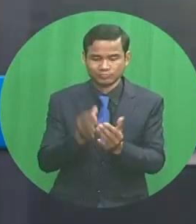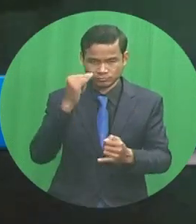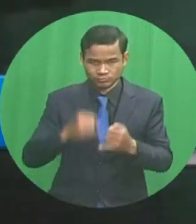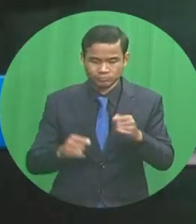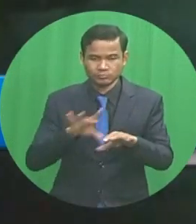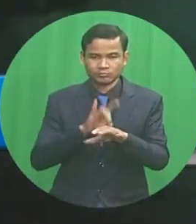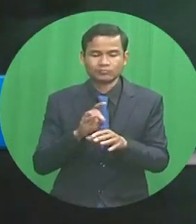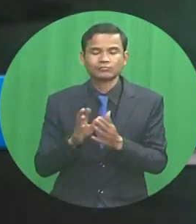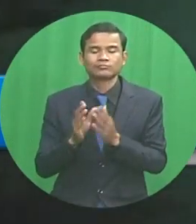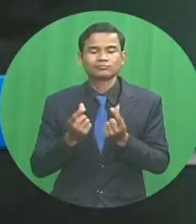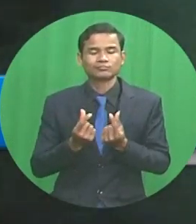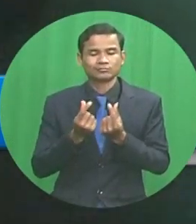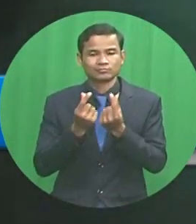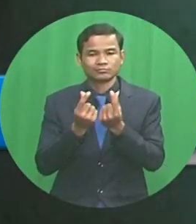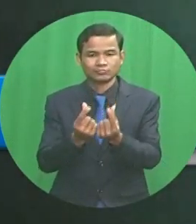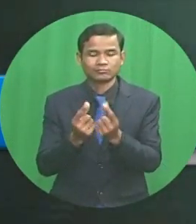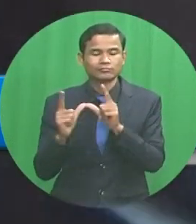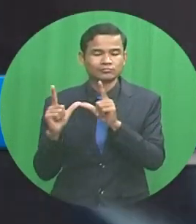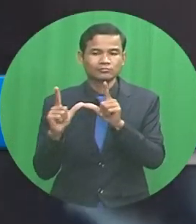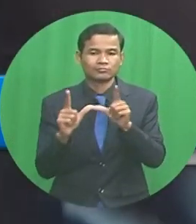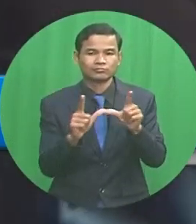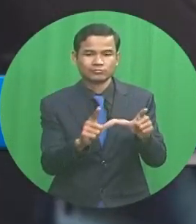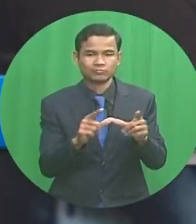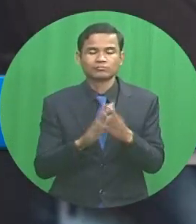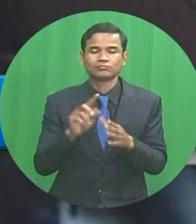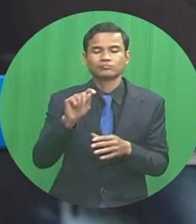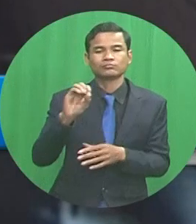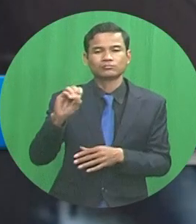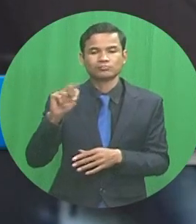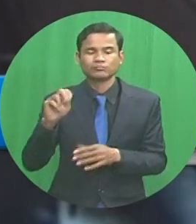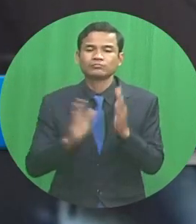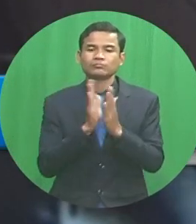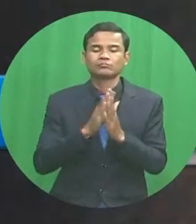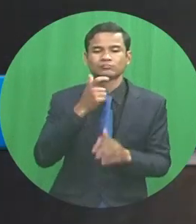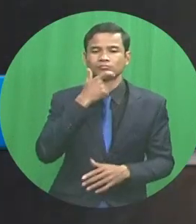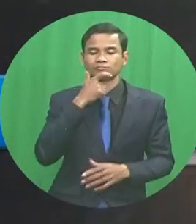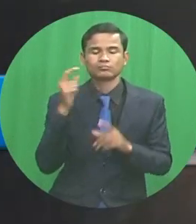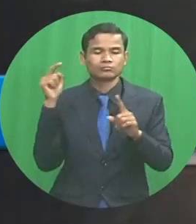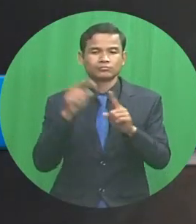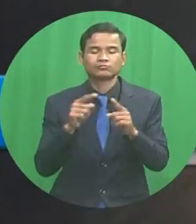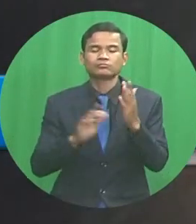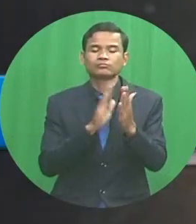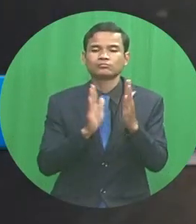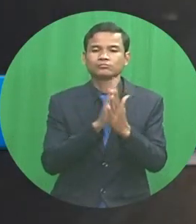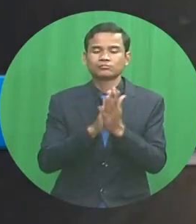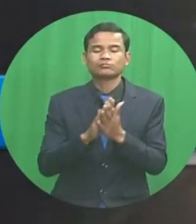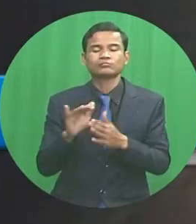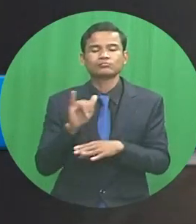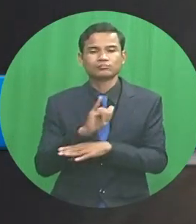ការធ្វើដំណើរជាដំបូងរបស់ខ្លួនពី South Amston ប្រទេសអង់គ្លេសទៅកាន់ទីក្រុង New York ក្នុងខែមេសា